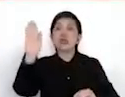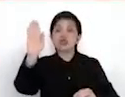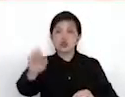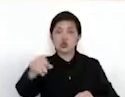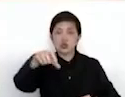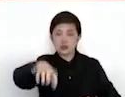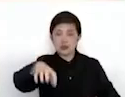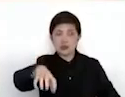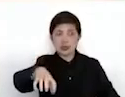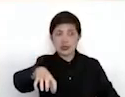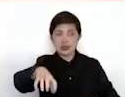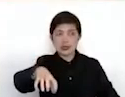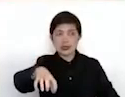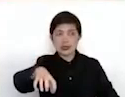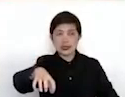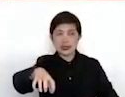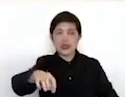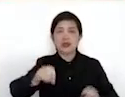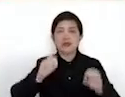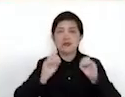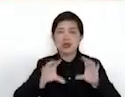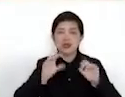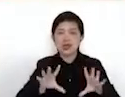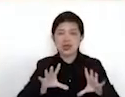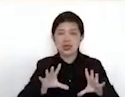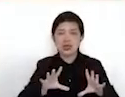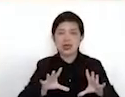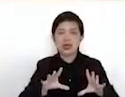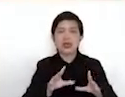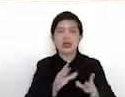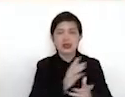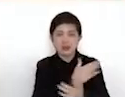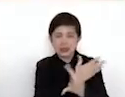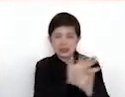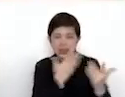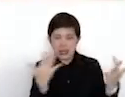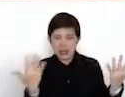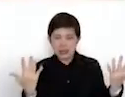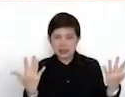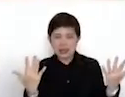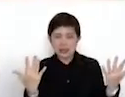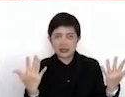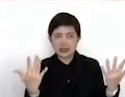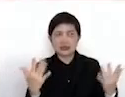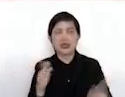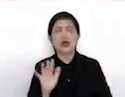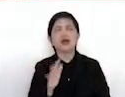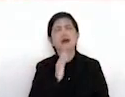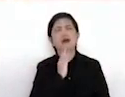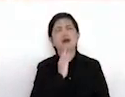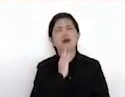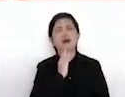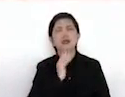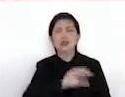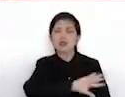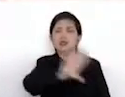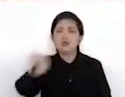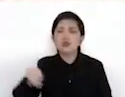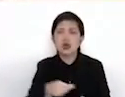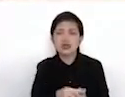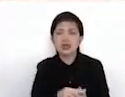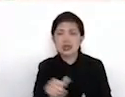tempatnya atau yang e banyak warga yang di ee jadi semuanya tuh sama